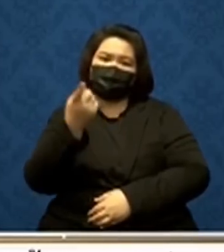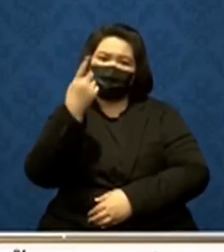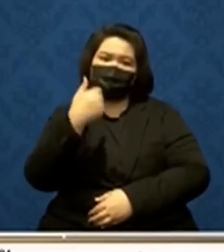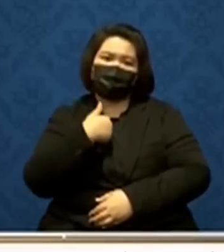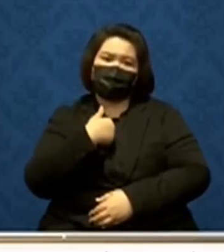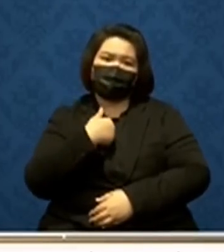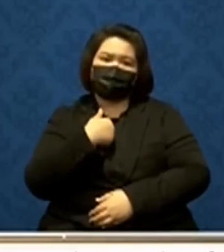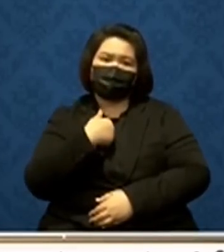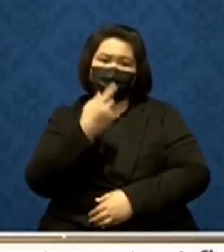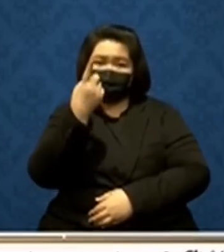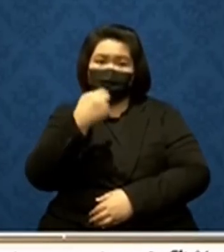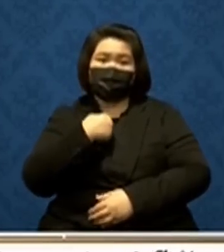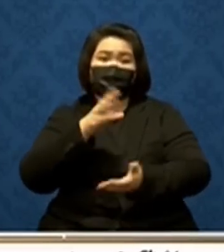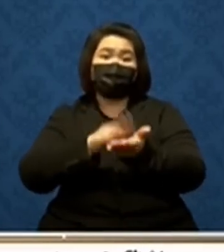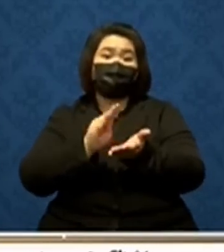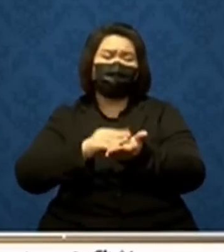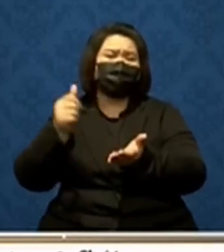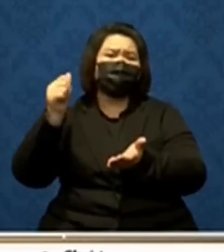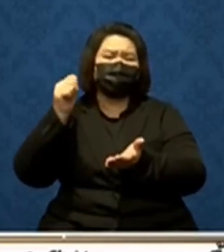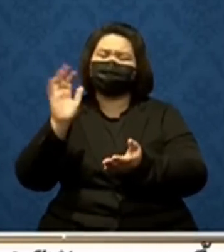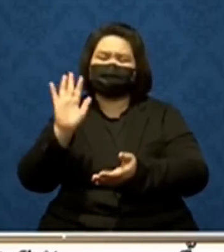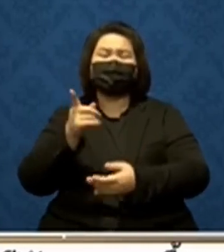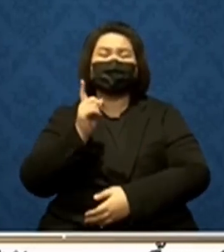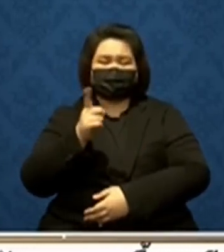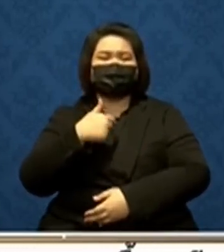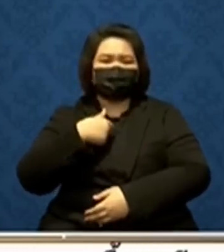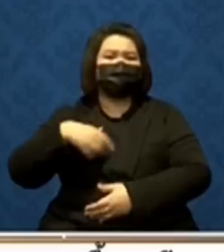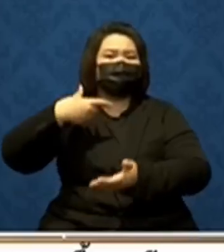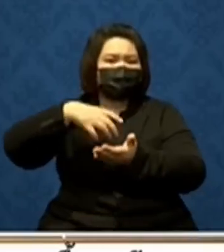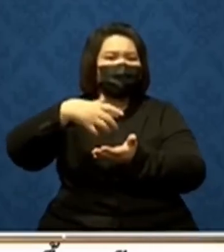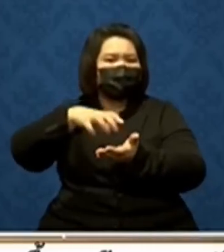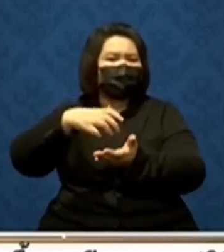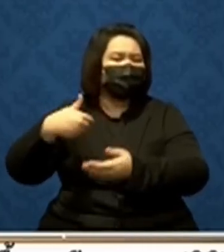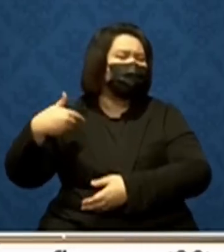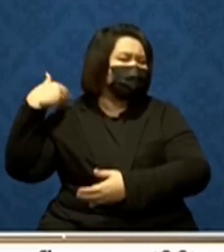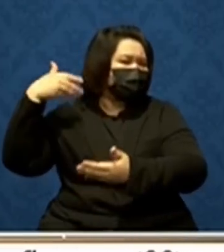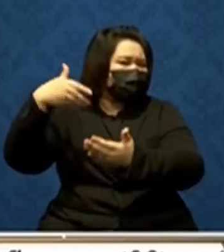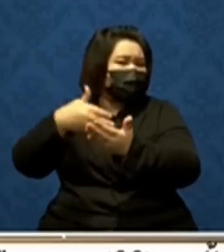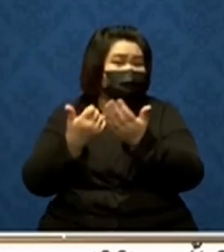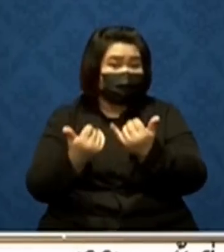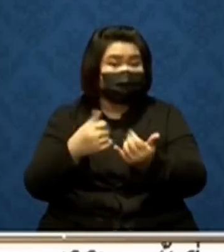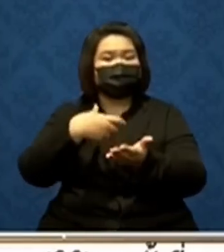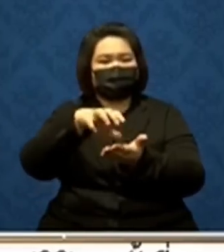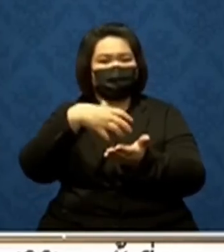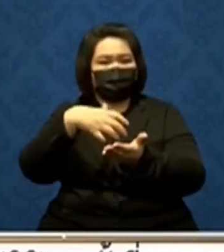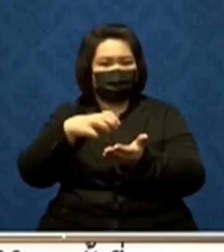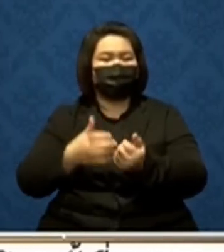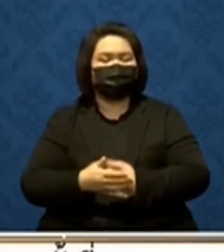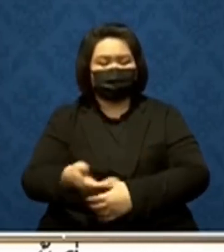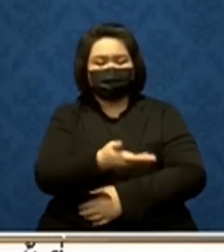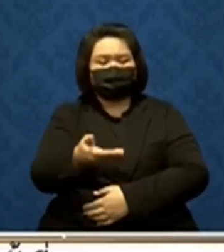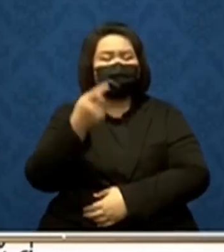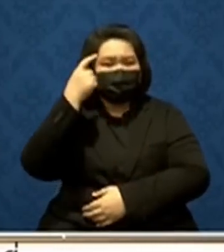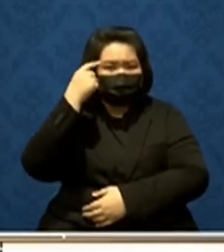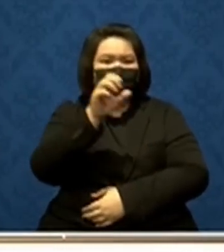นะครับว่าเอาข้อมูลเดิมนะจริงๆแล้วผมมีความจำเป็นต้องเท้าความเพื่อให้พี่น้องประชาชนและท่านสมาชิกเนี่ยไอ้